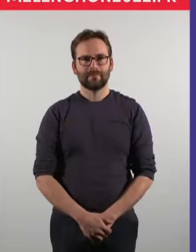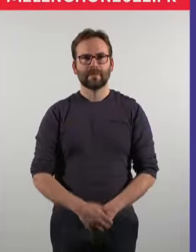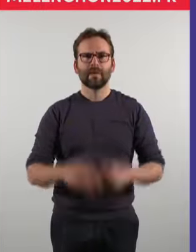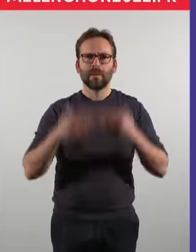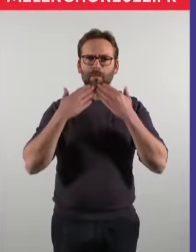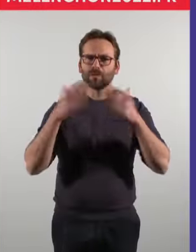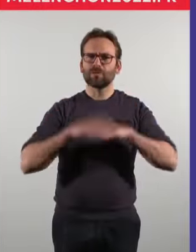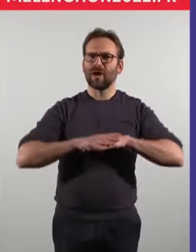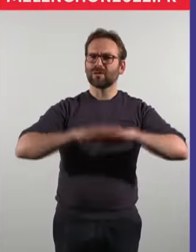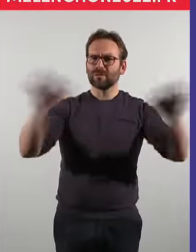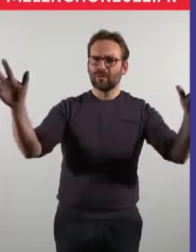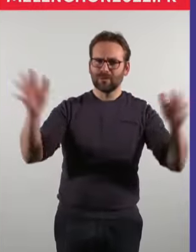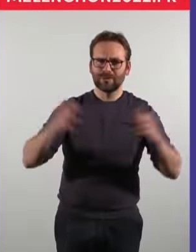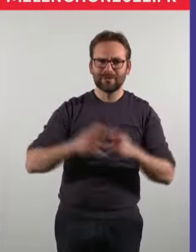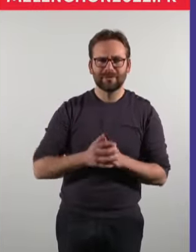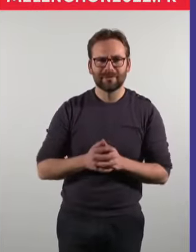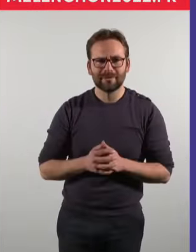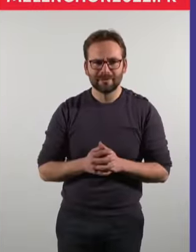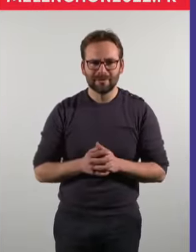Bonjour à toutes et à tous.